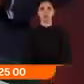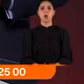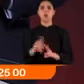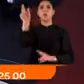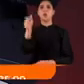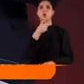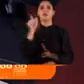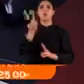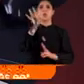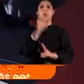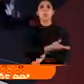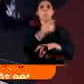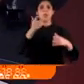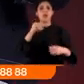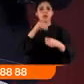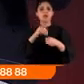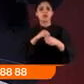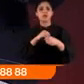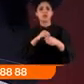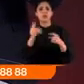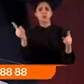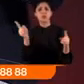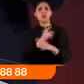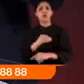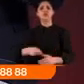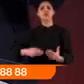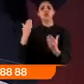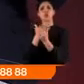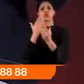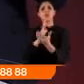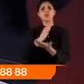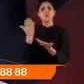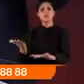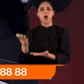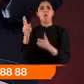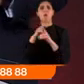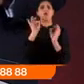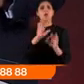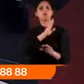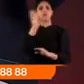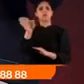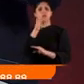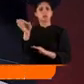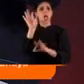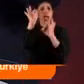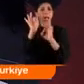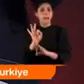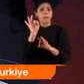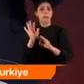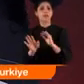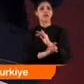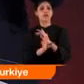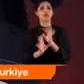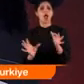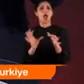Murat Kula'nın 40 ilde birbirinden sıra dışı suç dosyaları var. Kapısından polis eksik olmuyor. Her seferinde